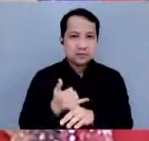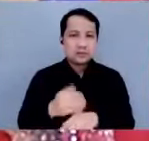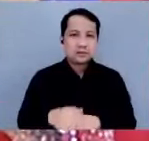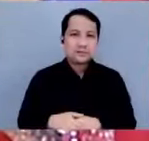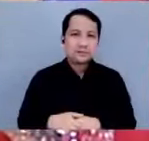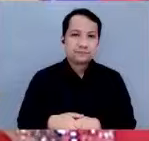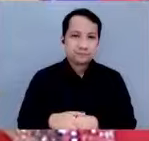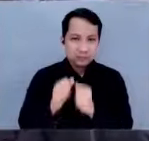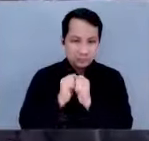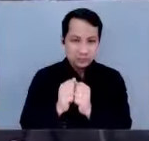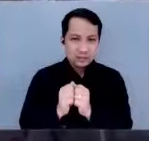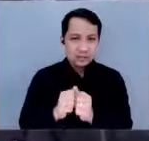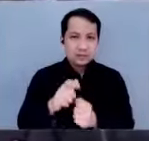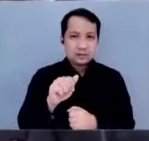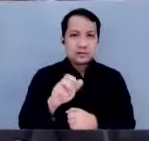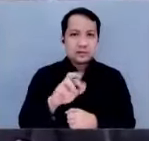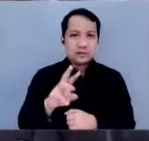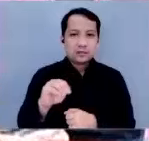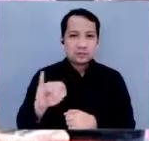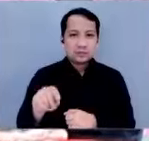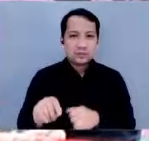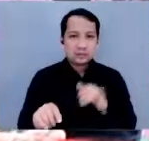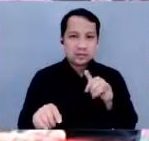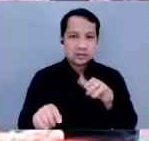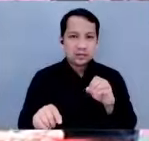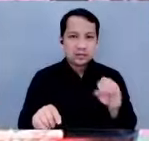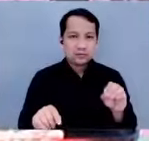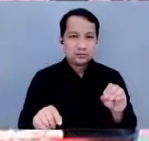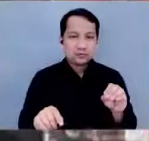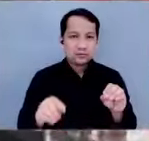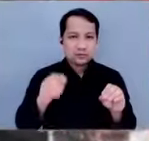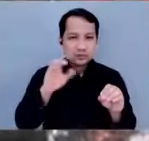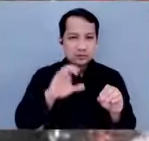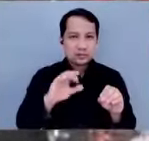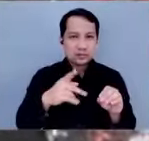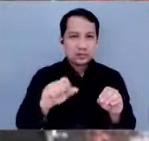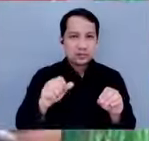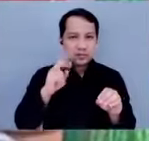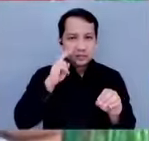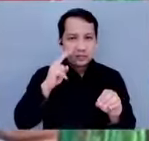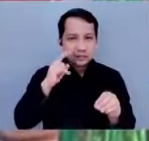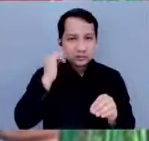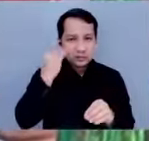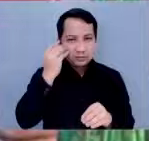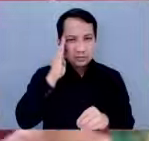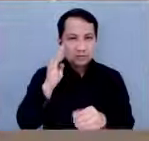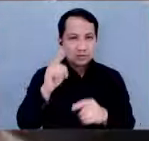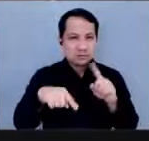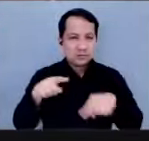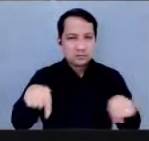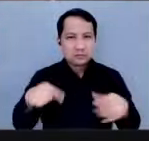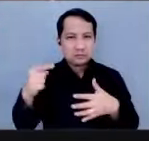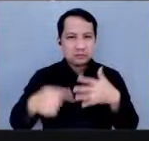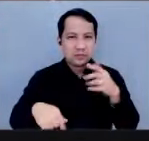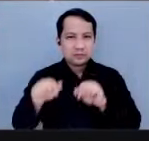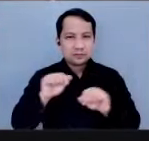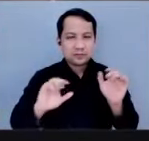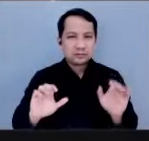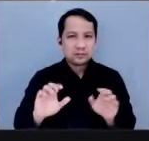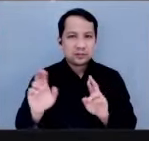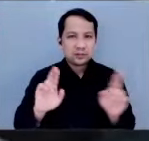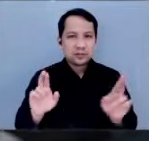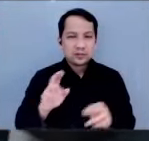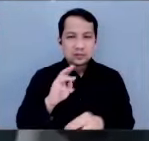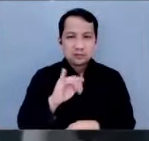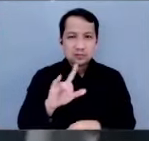rin dito sina Aramina, Yayo Aguila, Christian Vasquez, Jameson Blake at marami pang iba. Abangan din si Miles sa